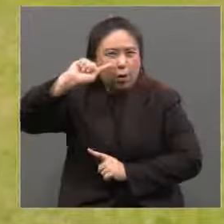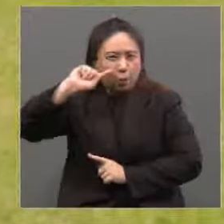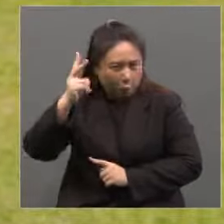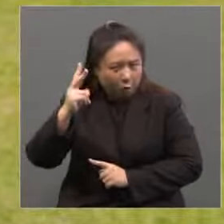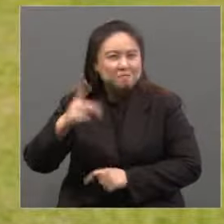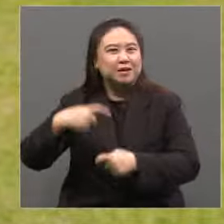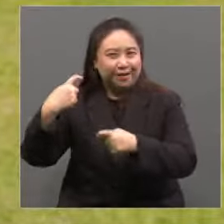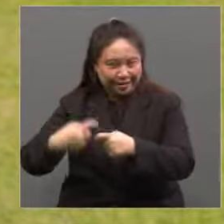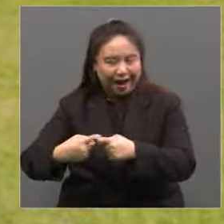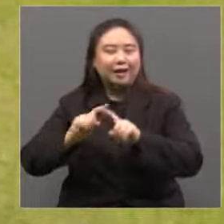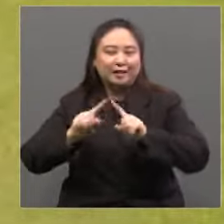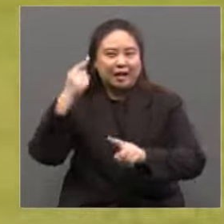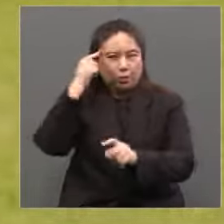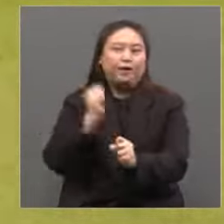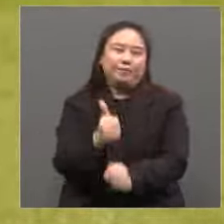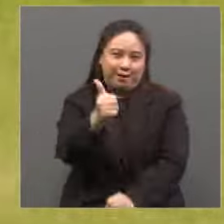ำได้อย่างแน่นอนค่ะ